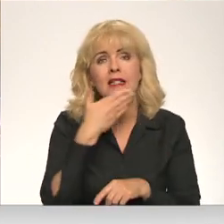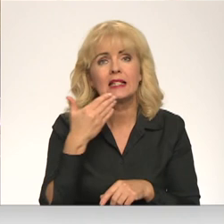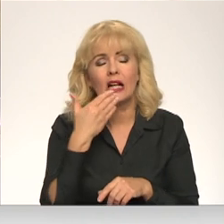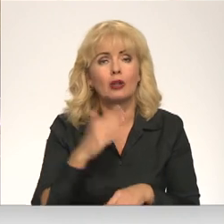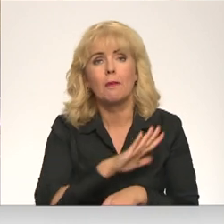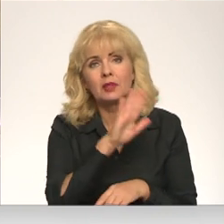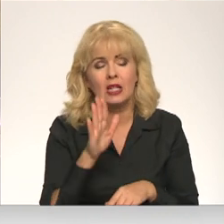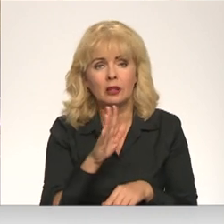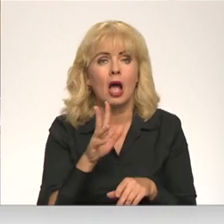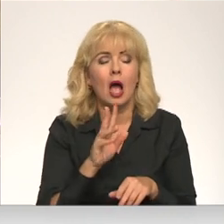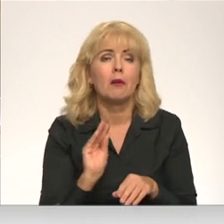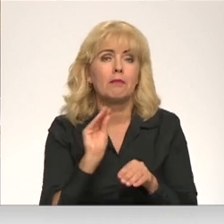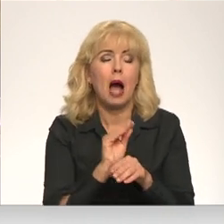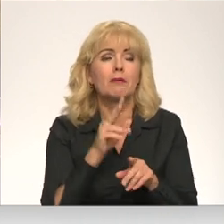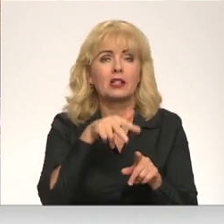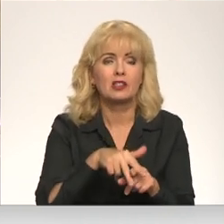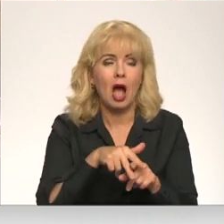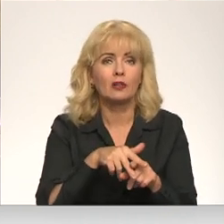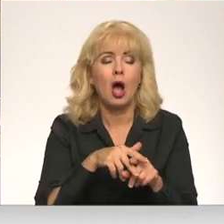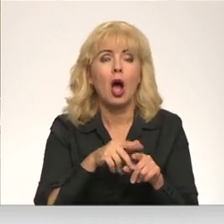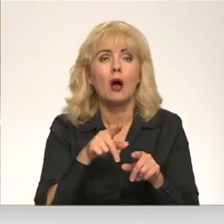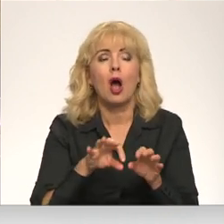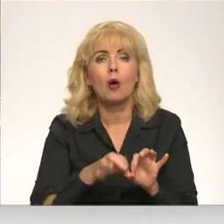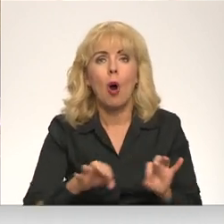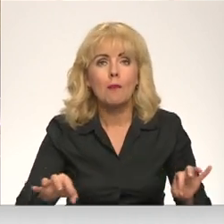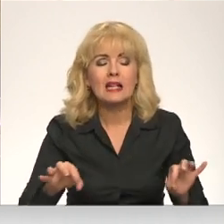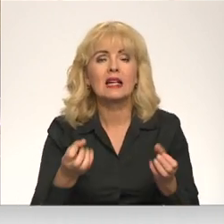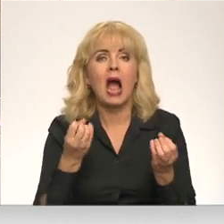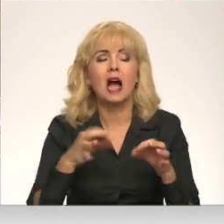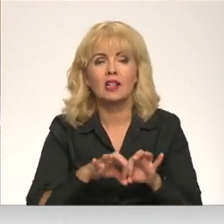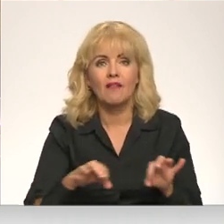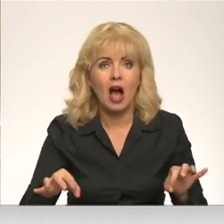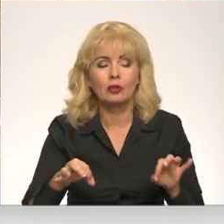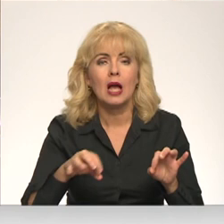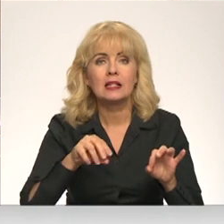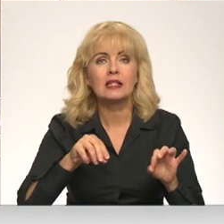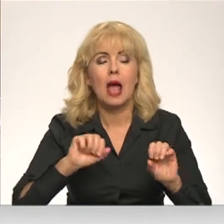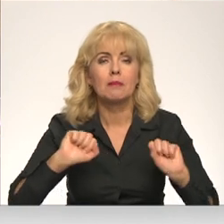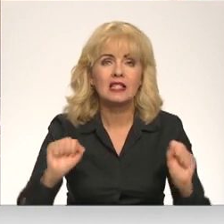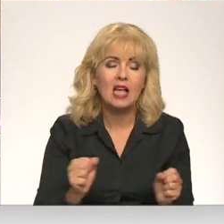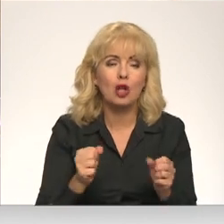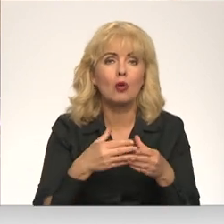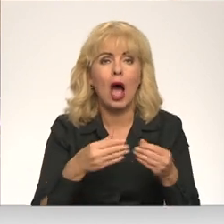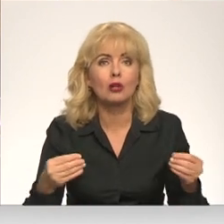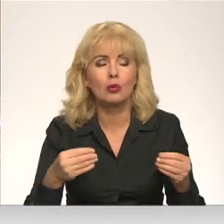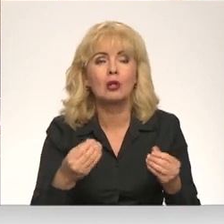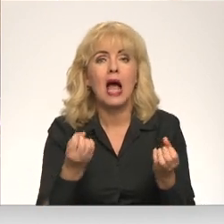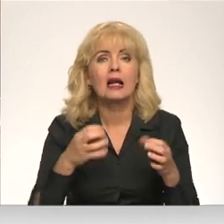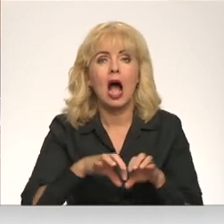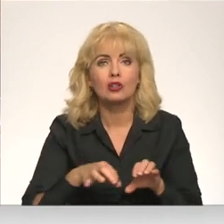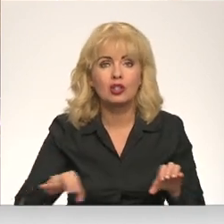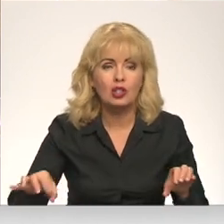rada papildus lodzi arī pazemes komunikācijām, toskaita gāzes vadiem. Zemē vairākkārt sasalstot un atkūstot, gāzes caurulēs var